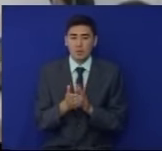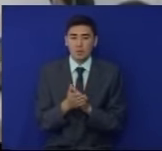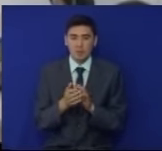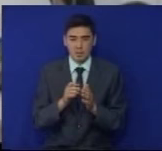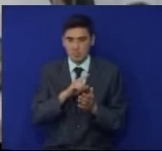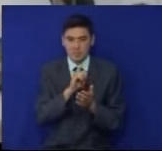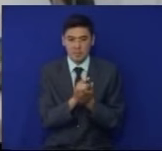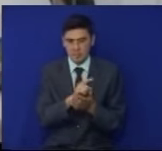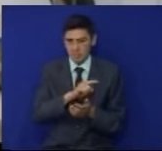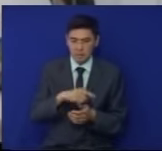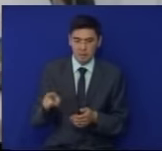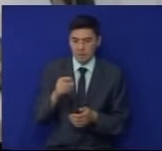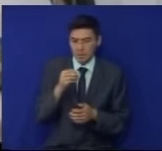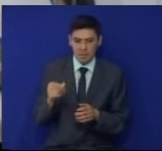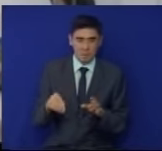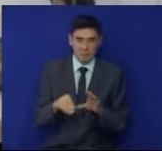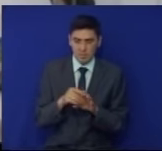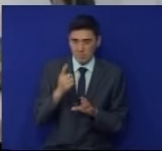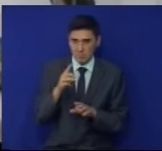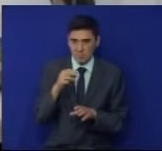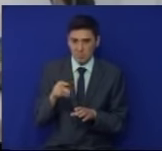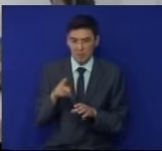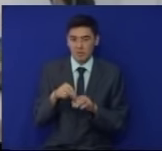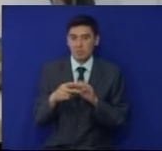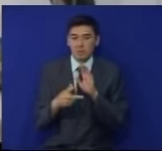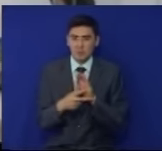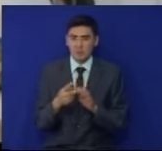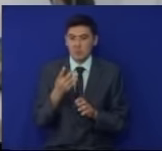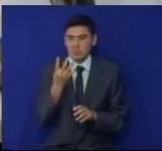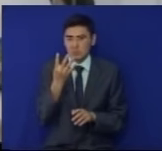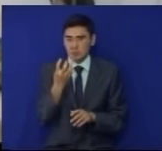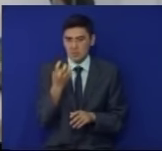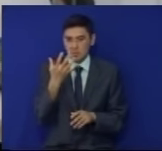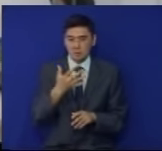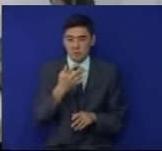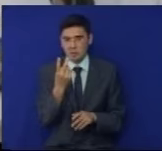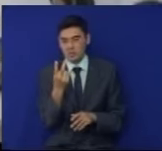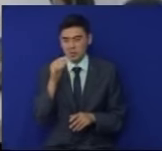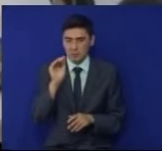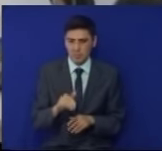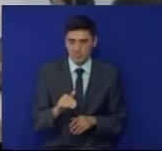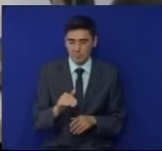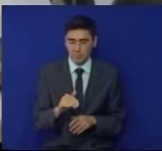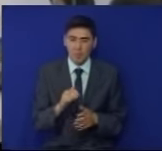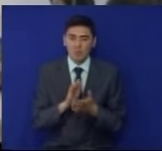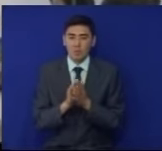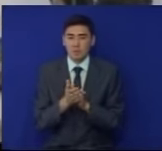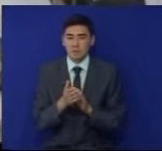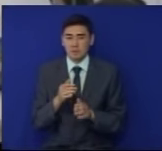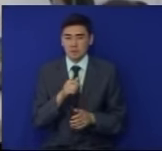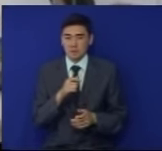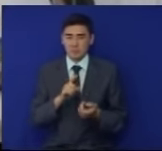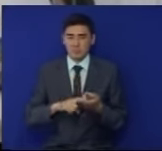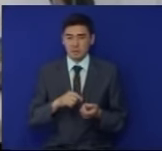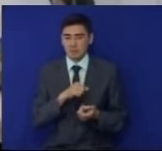профессиональных пенсионных взносов на 1 мая 2018 года составило более 452 тысячи. И договоров за счет добровольных